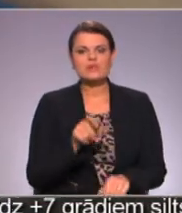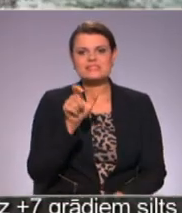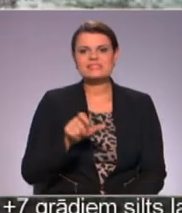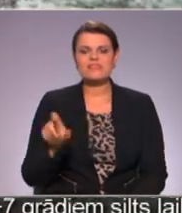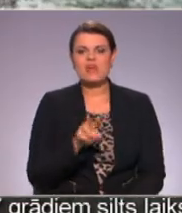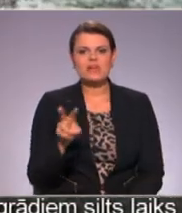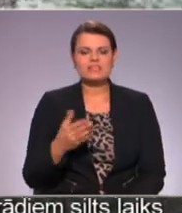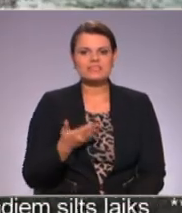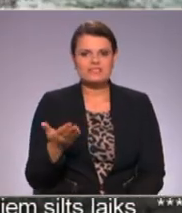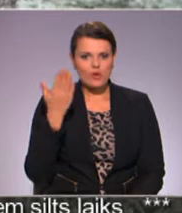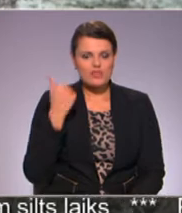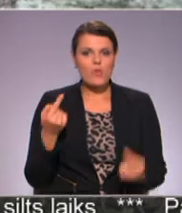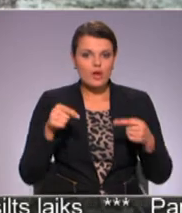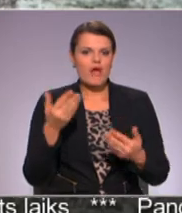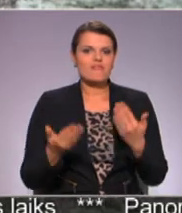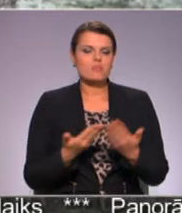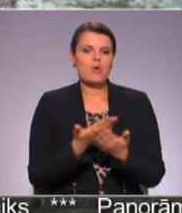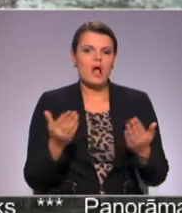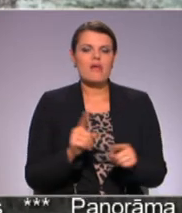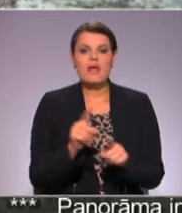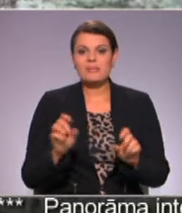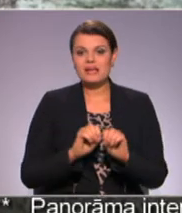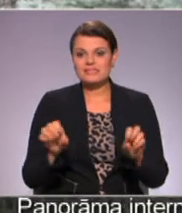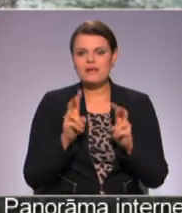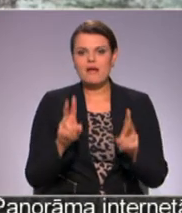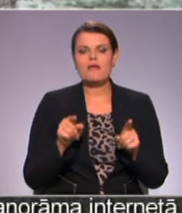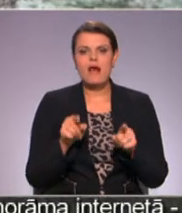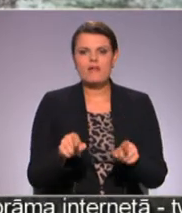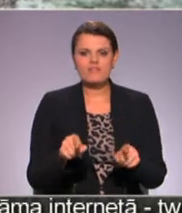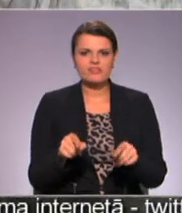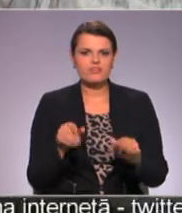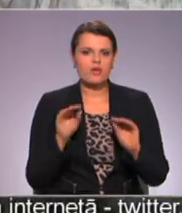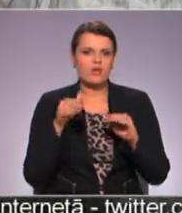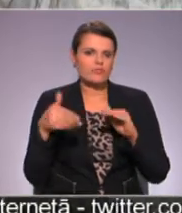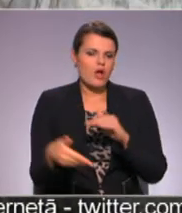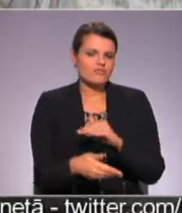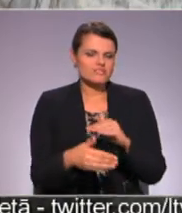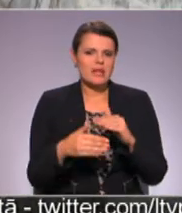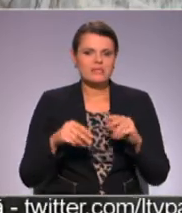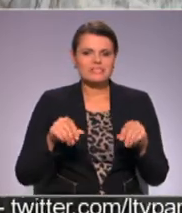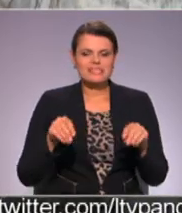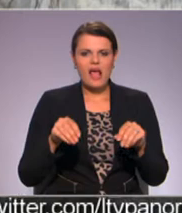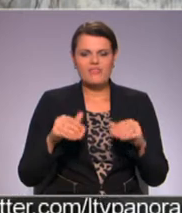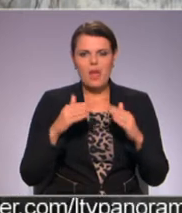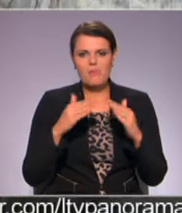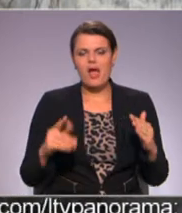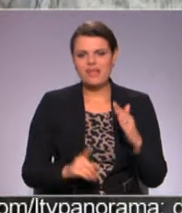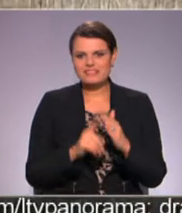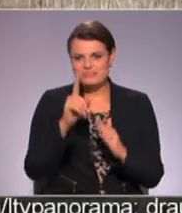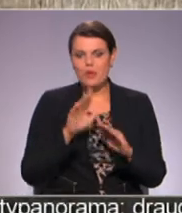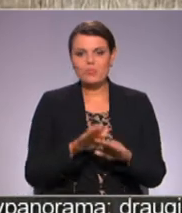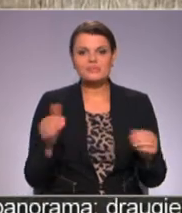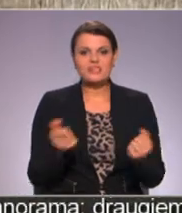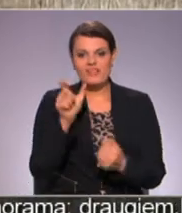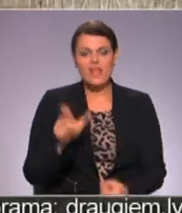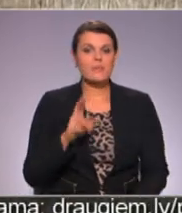pieredzējuši tos laikus, varbūt kādam ir kāds stāsts, kā viņi nokļuva zem skaidām mājas bēniņos. Muzeja darbinieki jau apsolījuši,